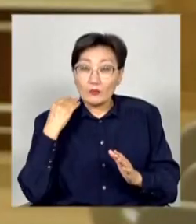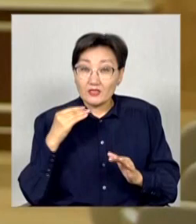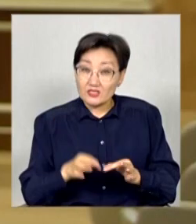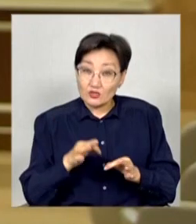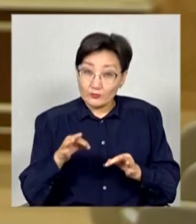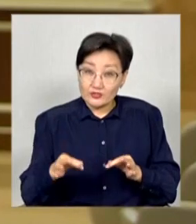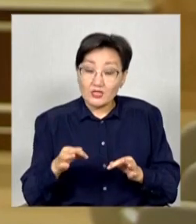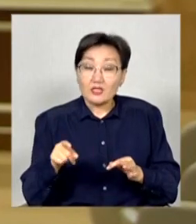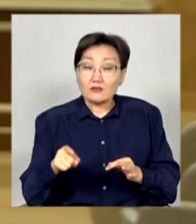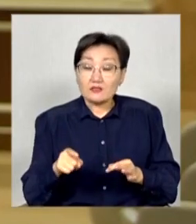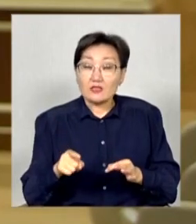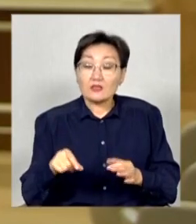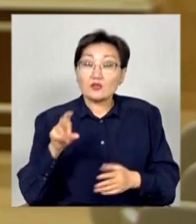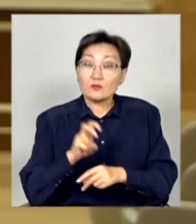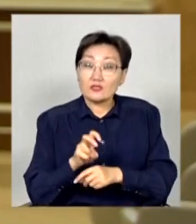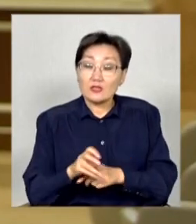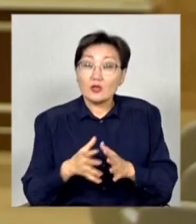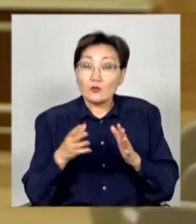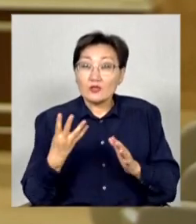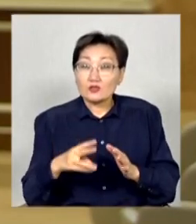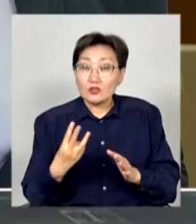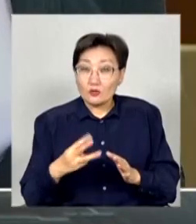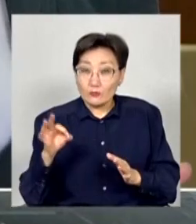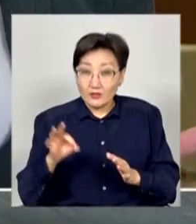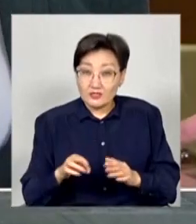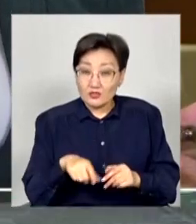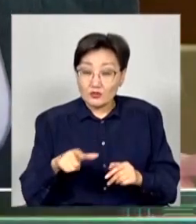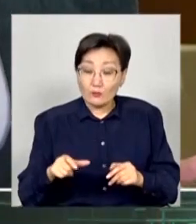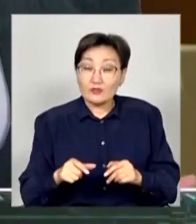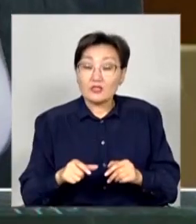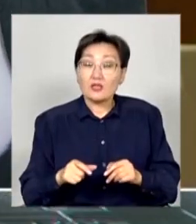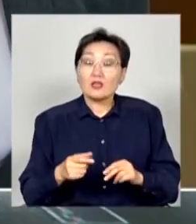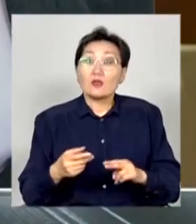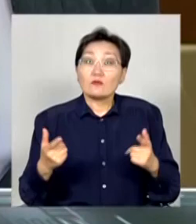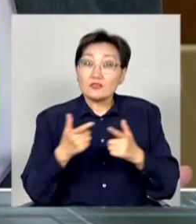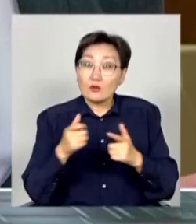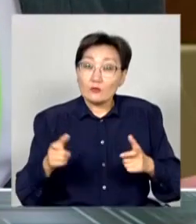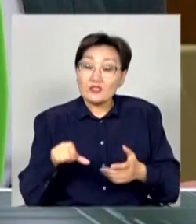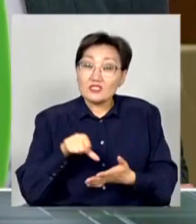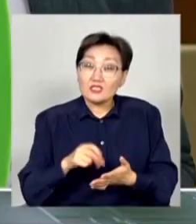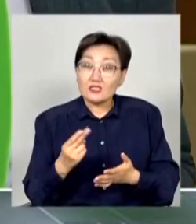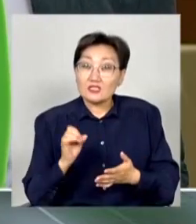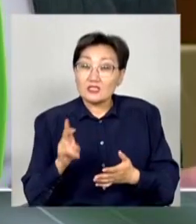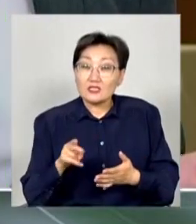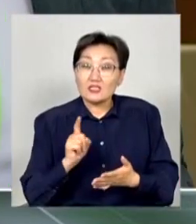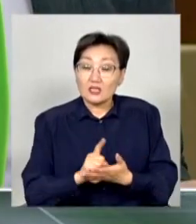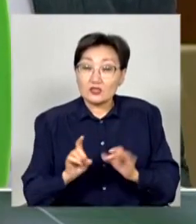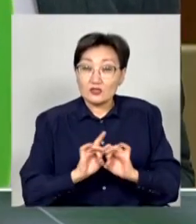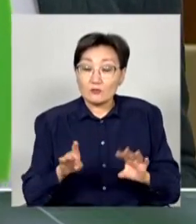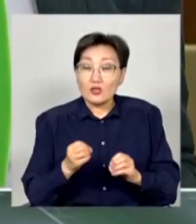областях. Там явка составила уже более 43%. Очередные данные представители ЦИК должны озвучить